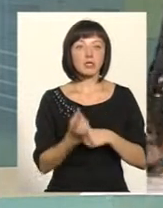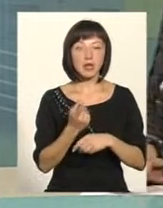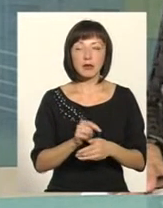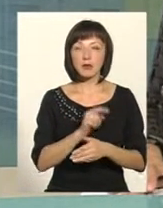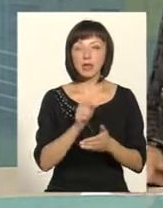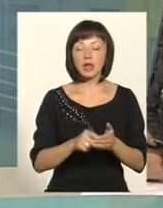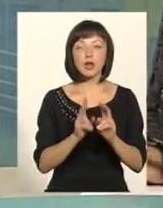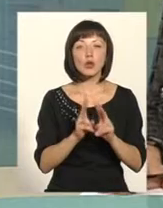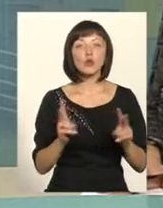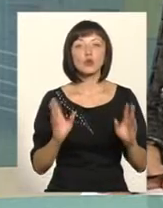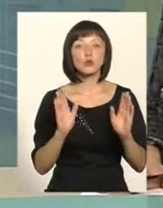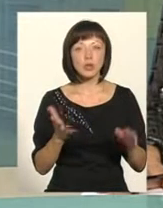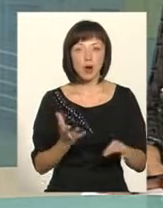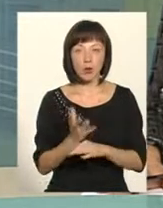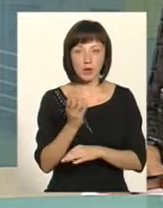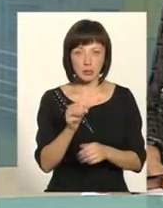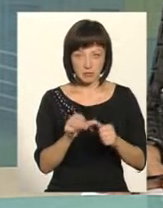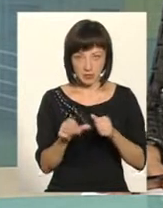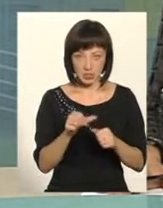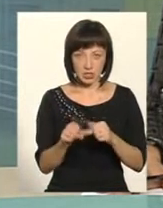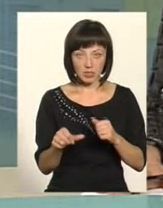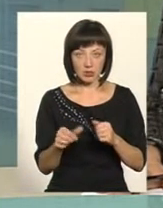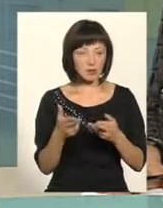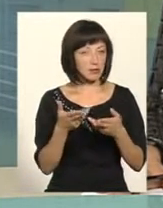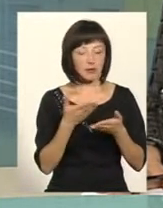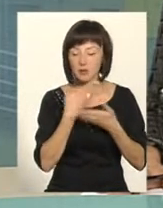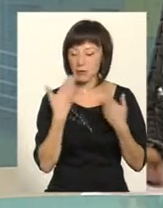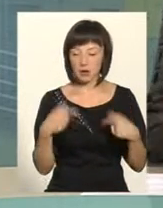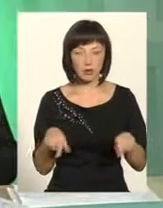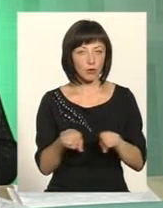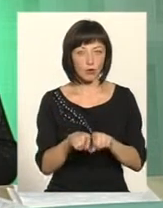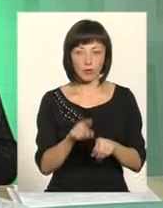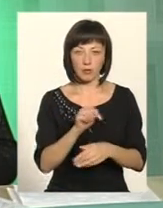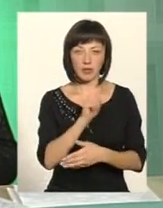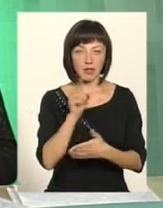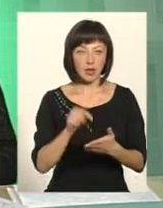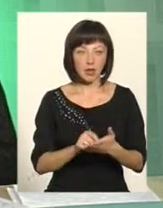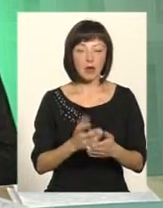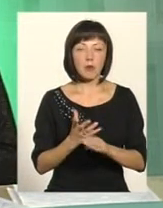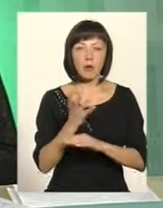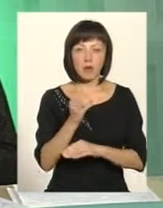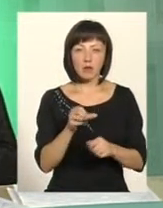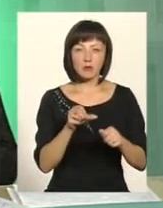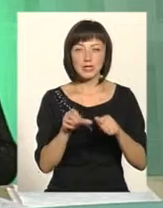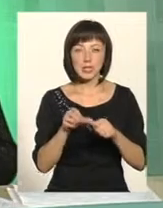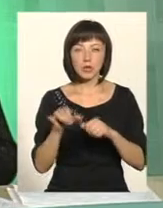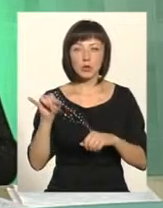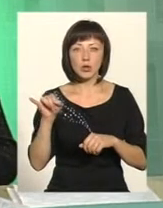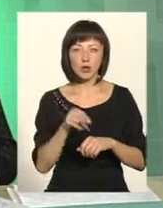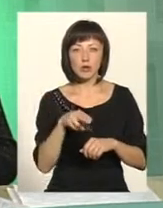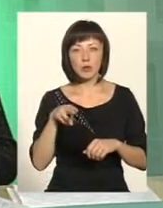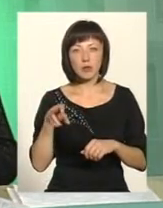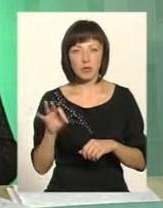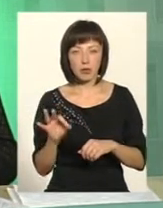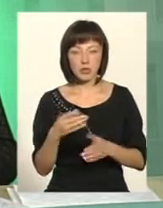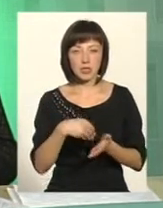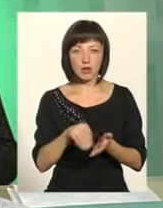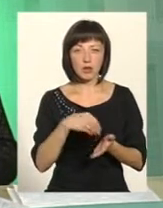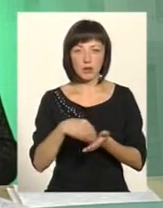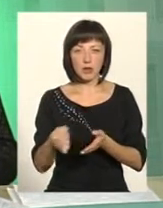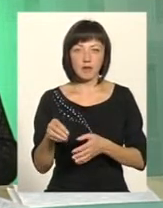буде оплачувати бензин для швидкої допомоги? Нема такого питання. Безпосередньо по оплачуванню бензину і по